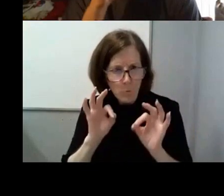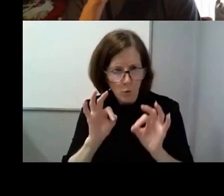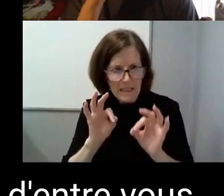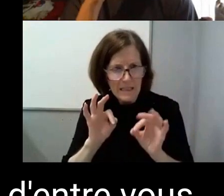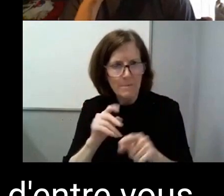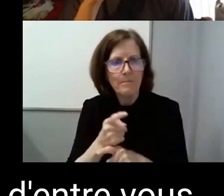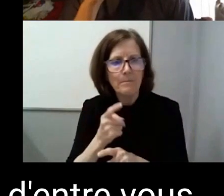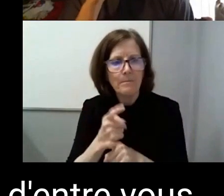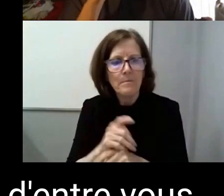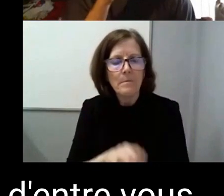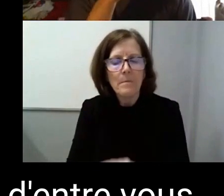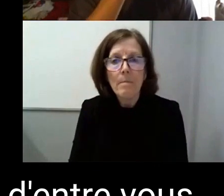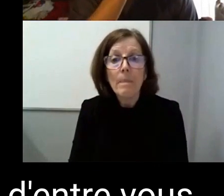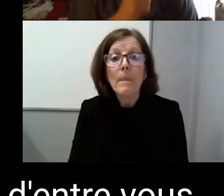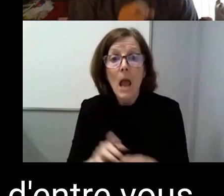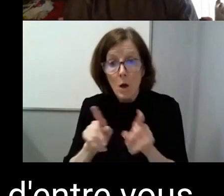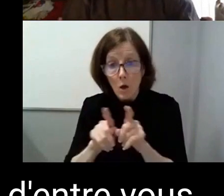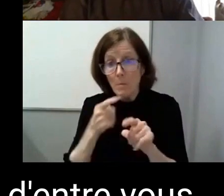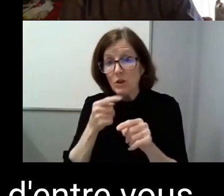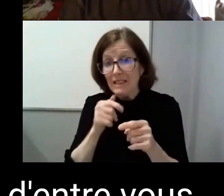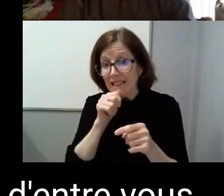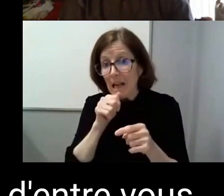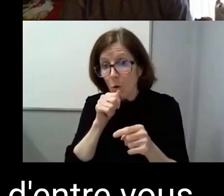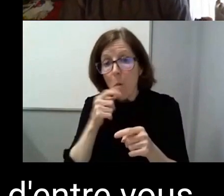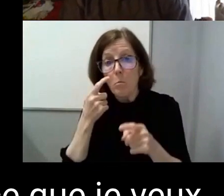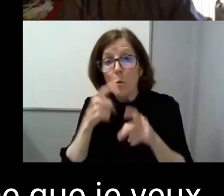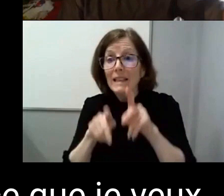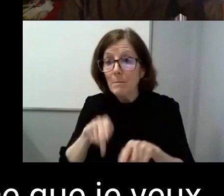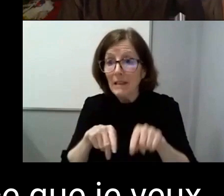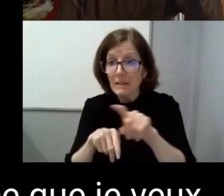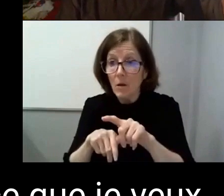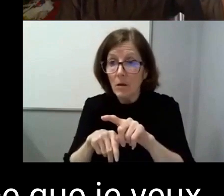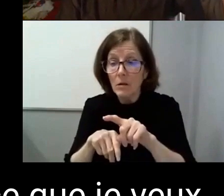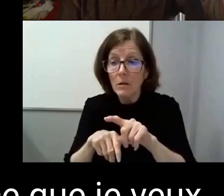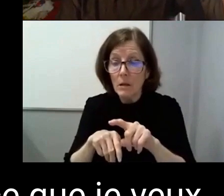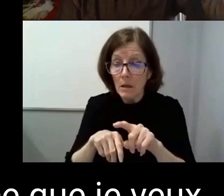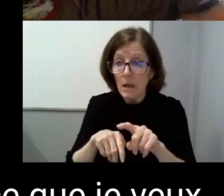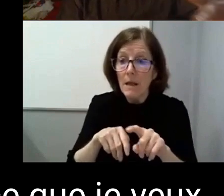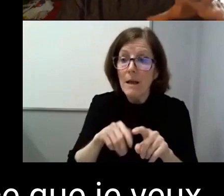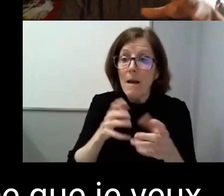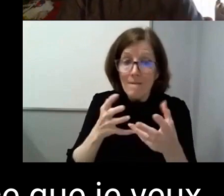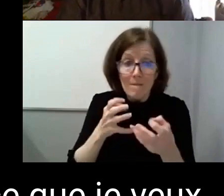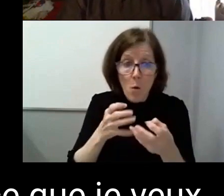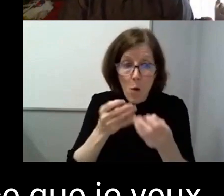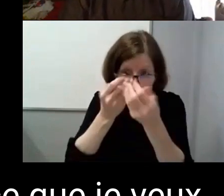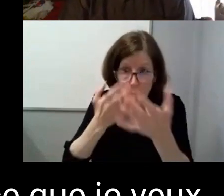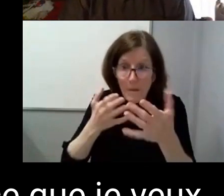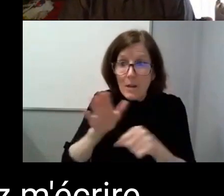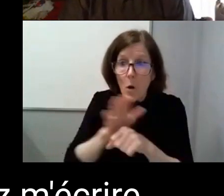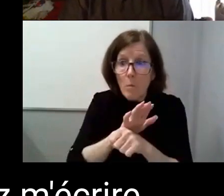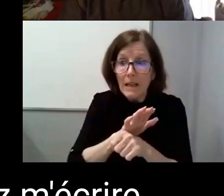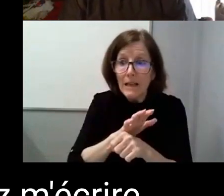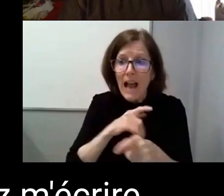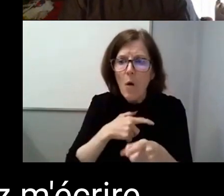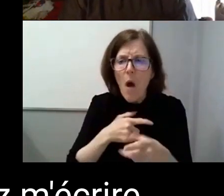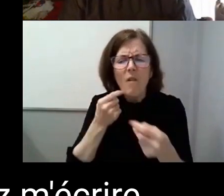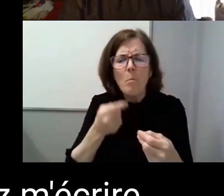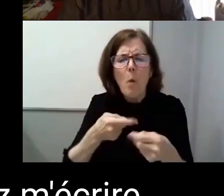Puis comme je vous disais, pour les gens d'entre vous qui veulent toutes les données, juste parce que je ne veux pas rendre ça trop